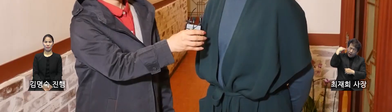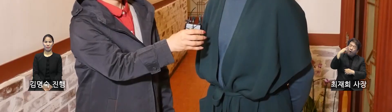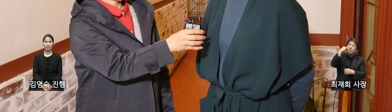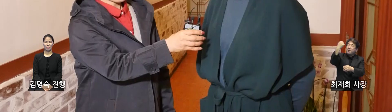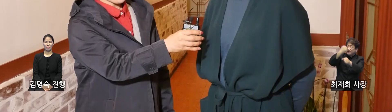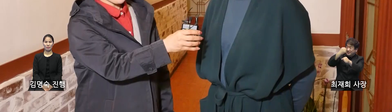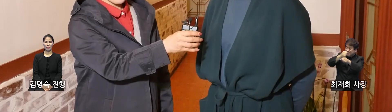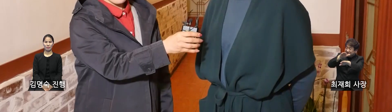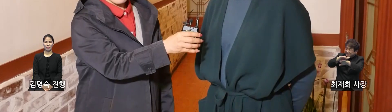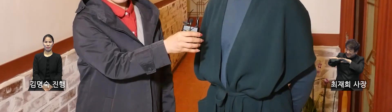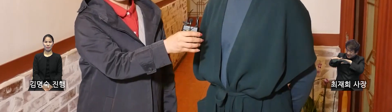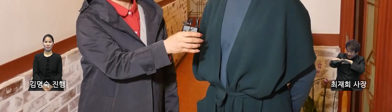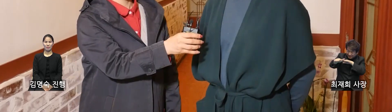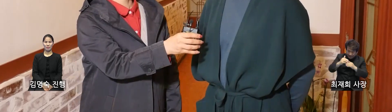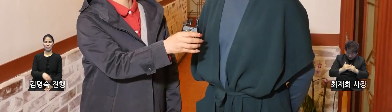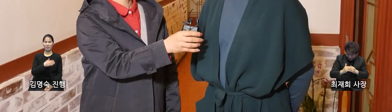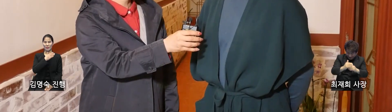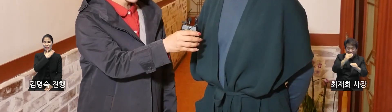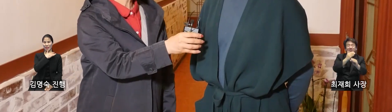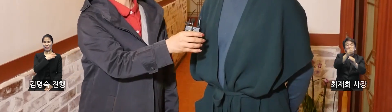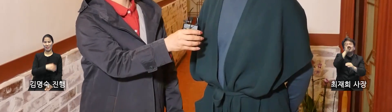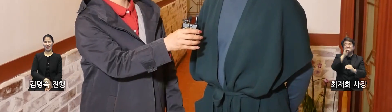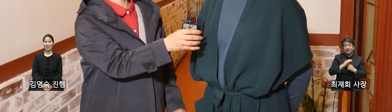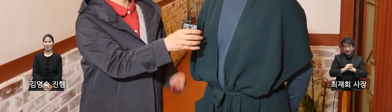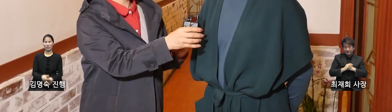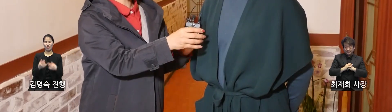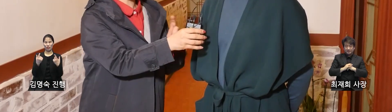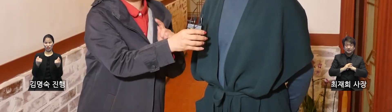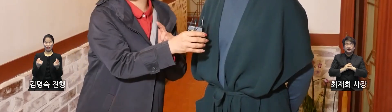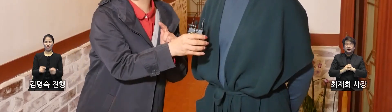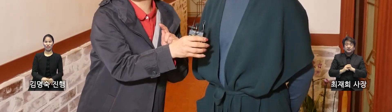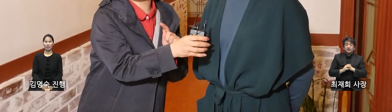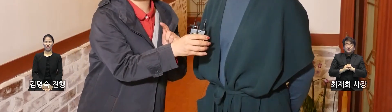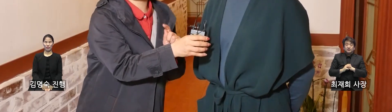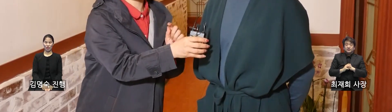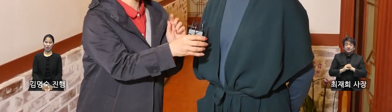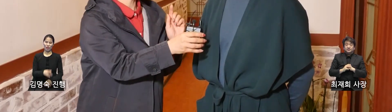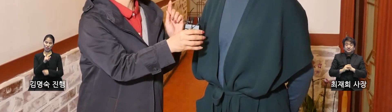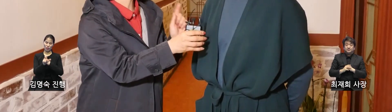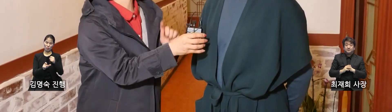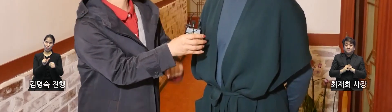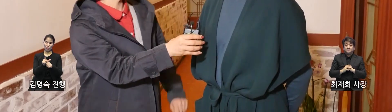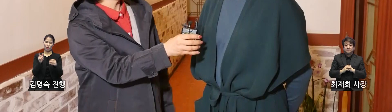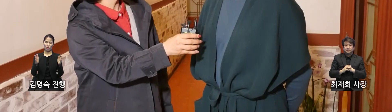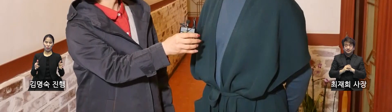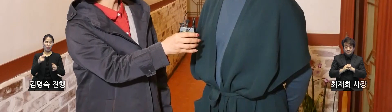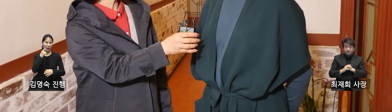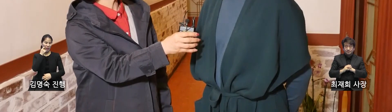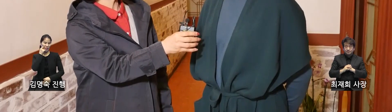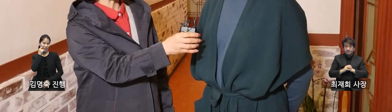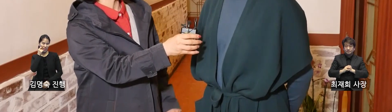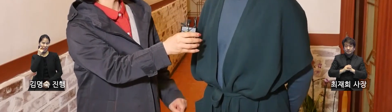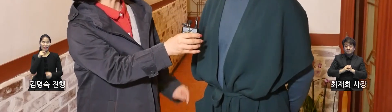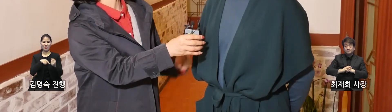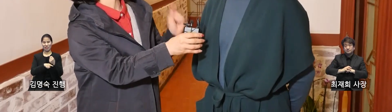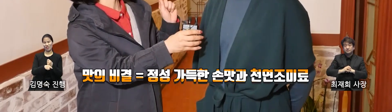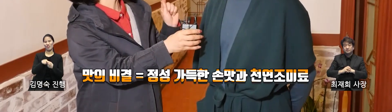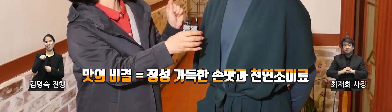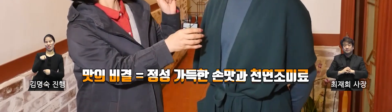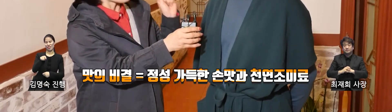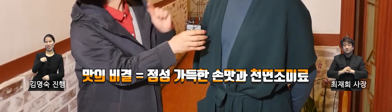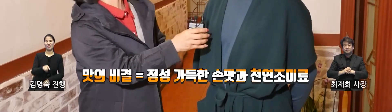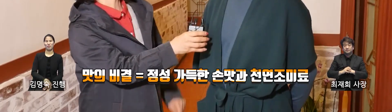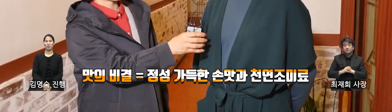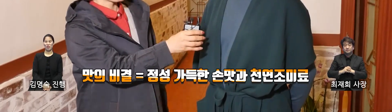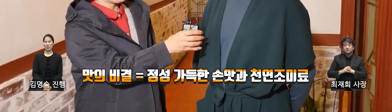저희들은 지양하고 있습니다 나 그쵸 외에 15년 동안 인기가 있는가 했더니 바로 맛의